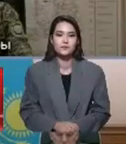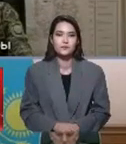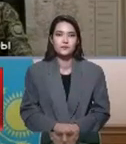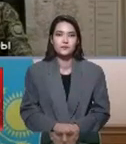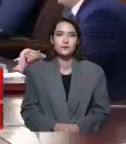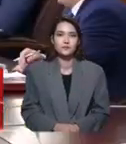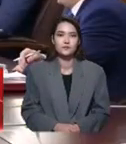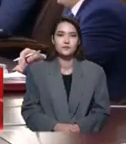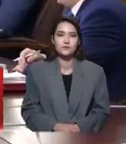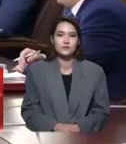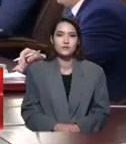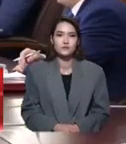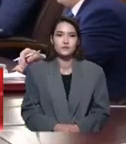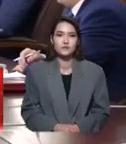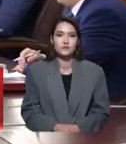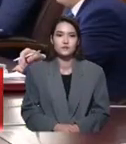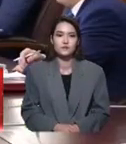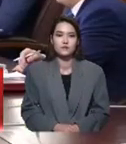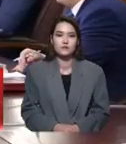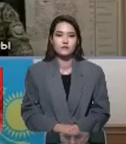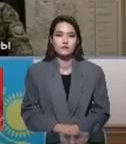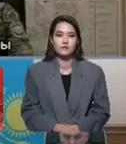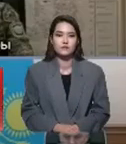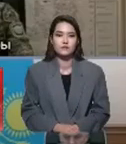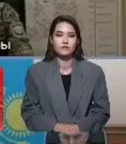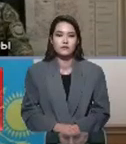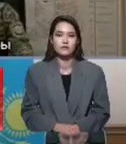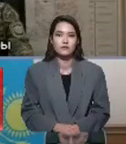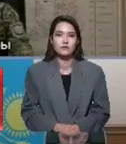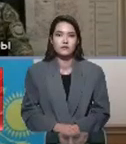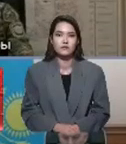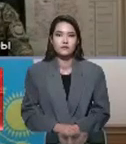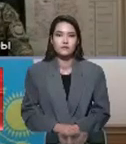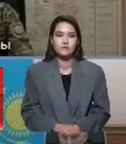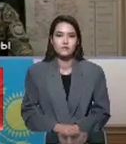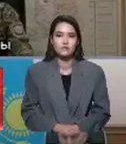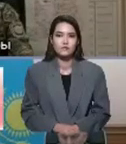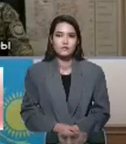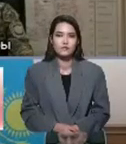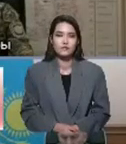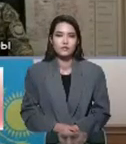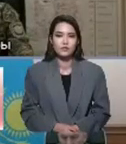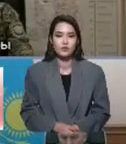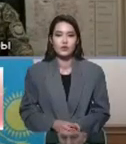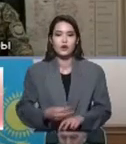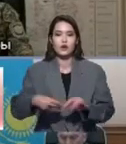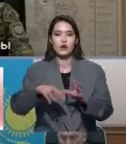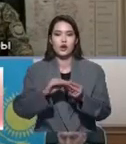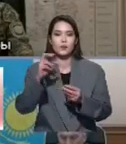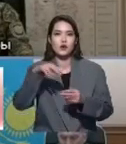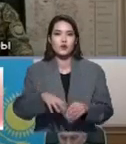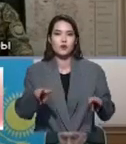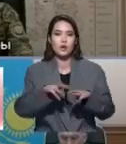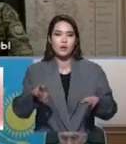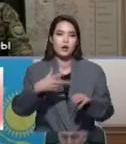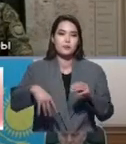Своевременно включить систему время для оперативного реагирования. Акиматам региона совместно заинтересованы. Бұл жағдайда төтенші жағдайлар министрлігінің